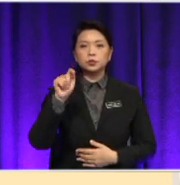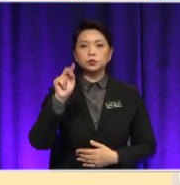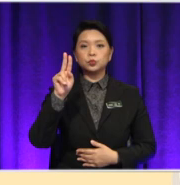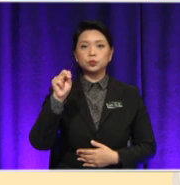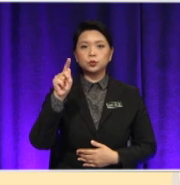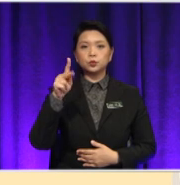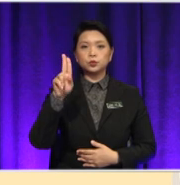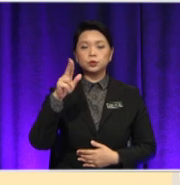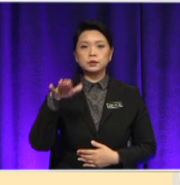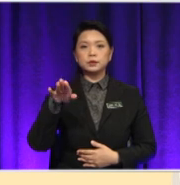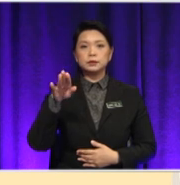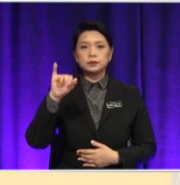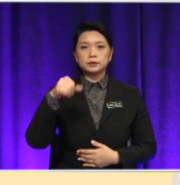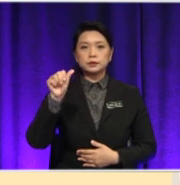pertama,